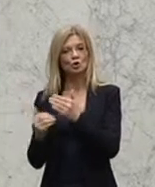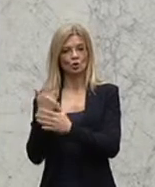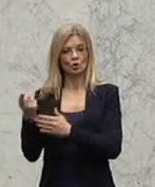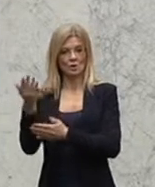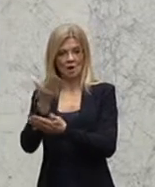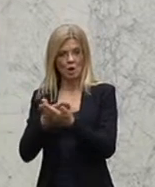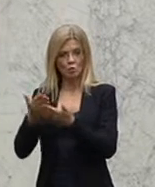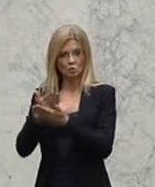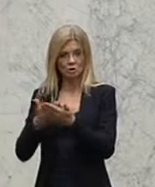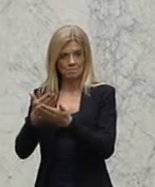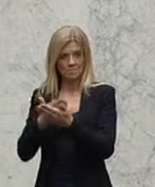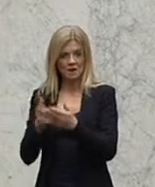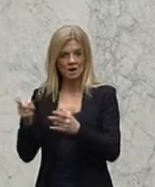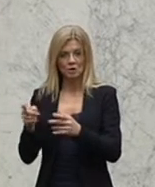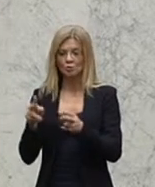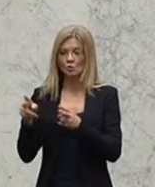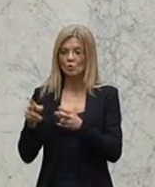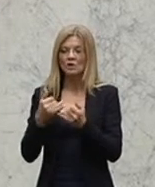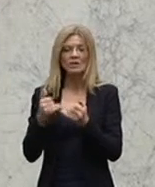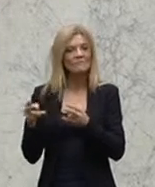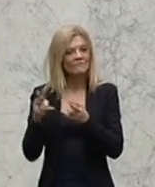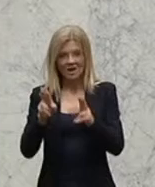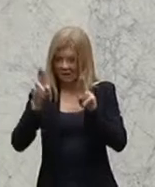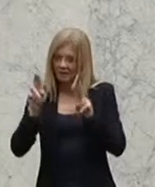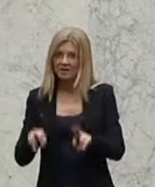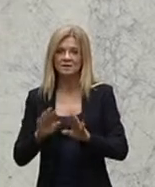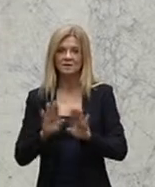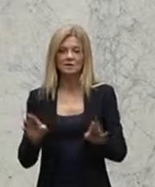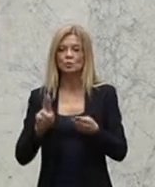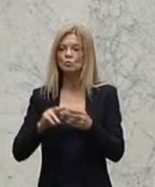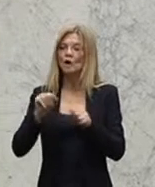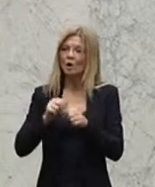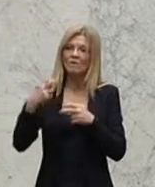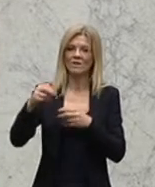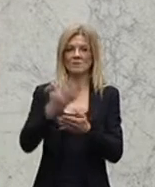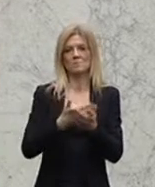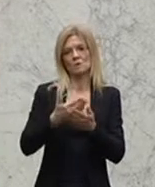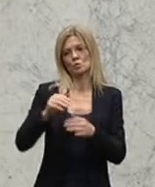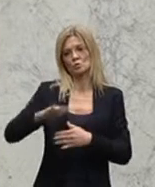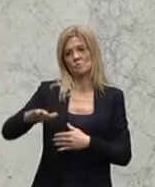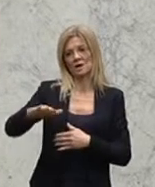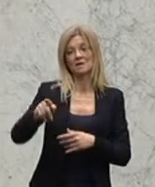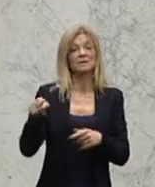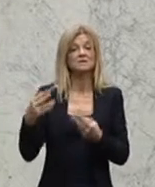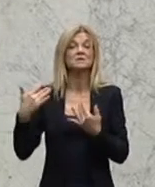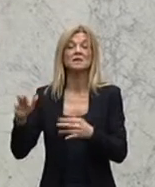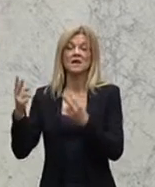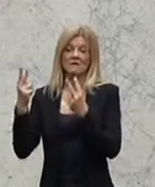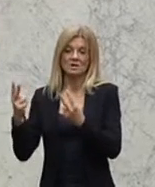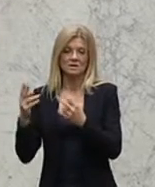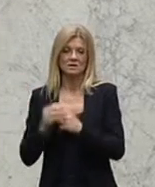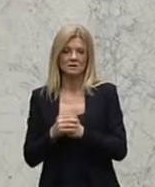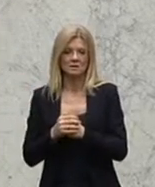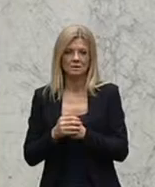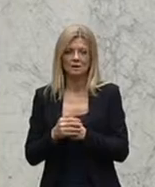sind die Weichen richtig gestellt, ebenso im Weiterbildungsbereich. Das ist sehr wichtig, das ist